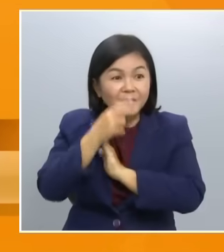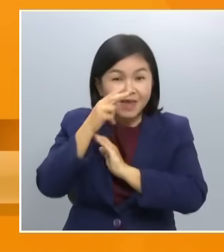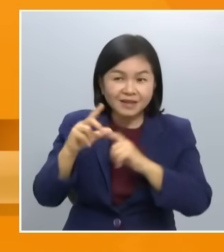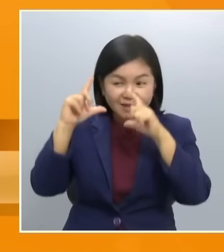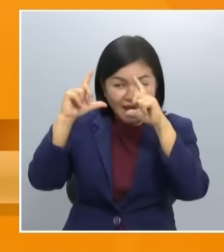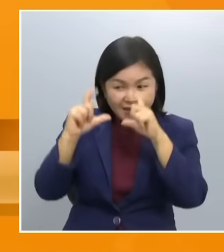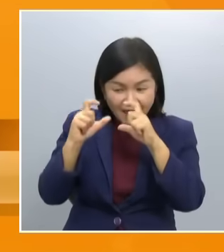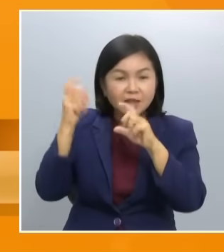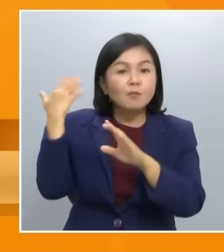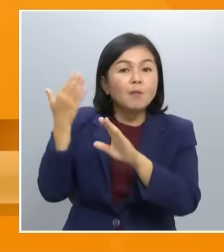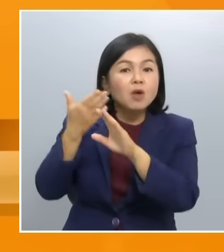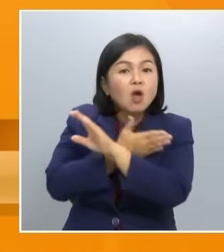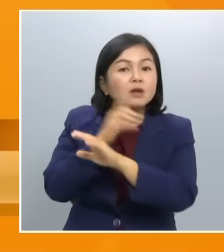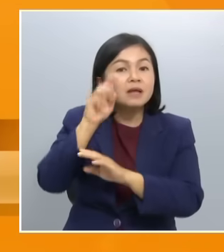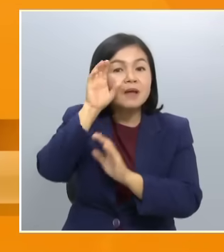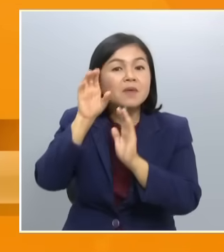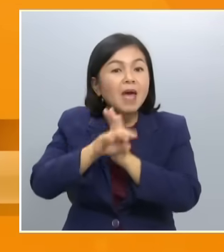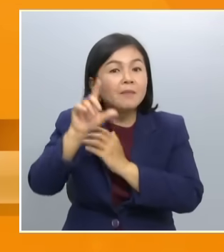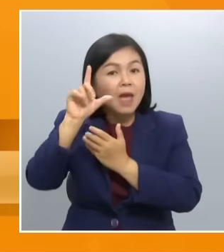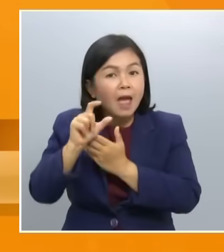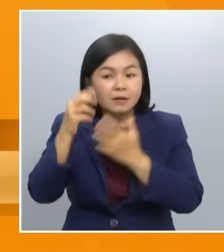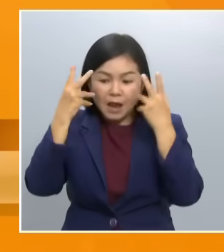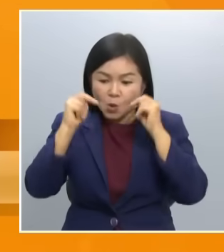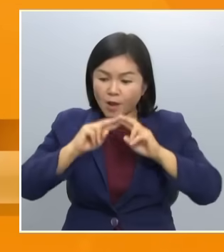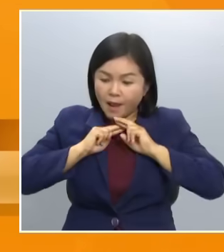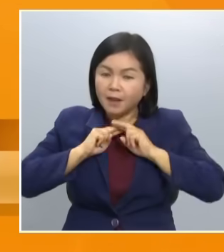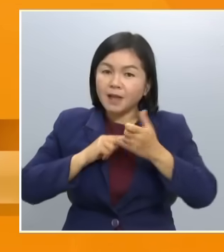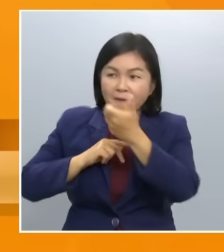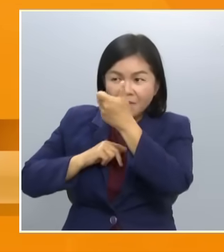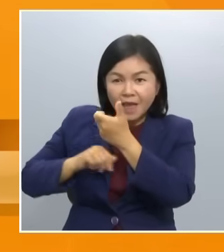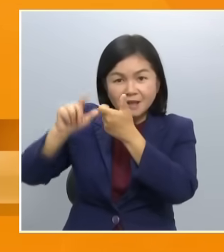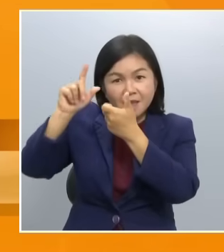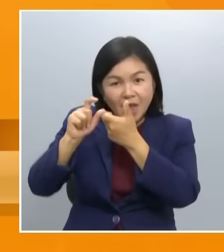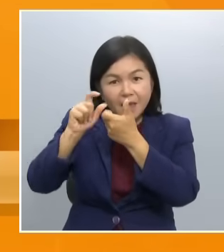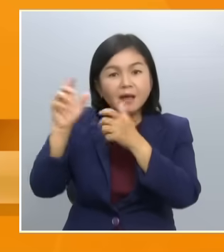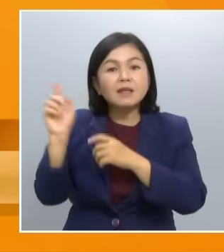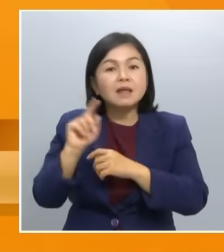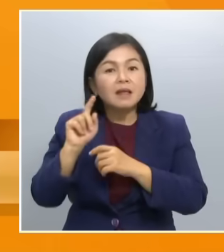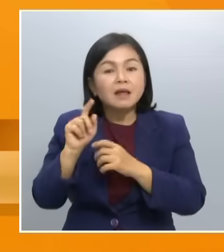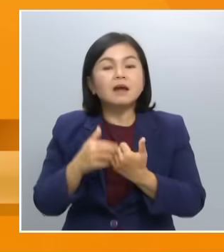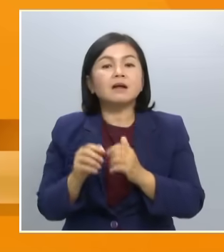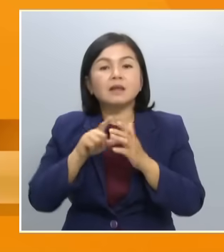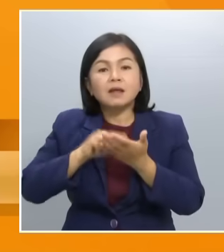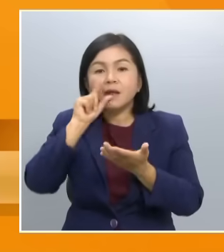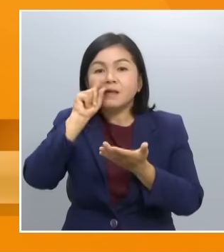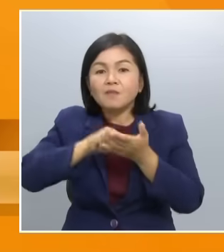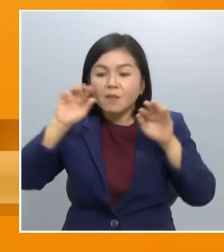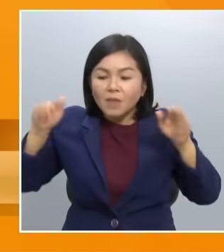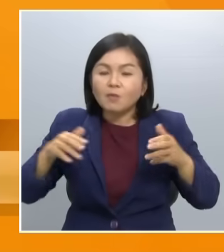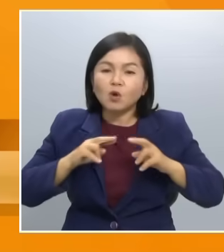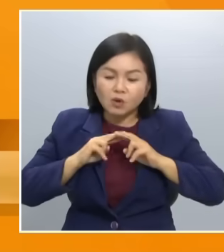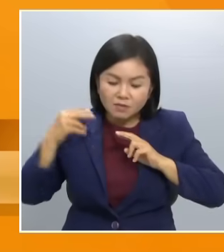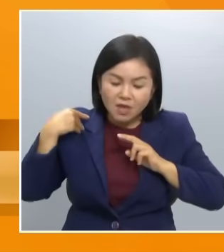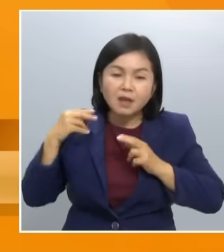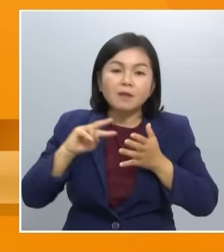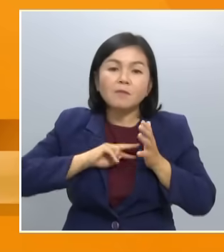จะมีปกติจะมีช่างภาพอันนี้นายกเซลฟี่เองเลย ค่ะแล้วท่านก็ลงใน X หรือว่า Twitter ของตัวเองด้วยค่ะแ